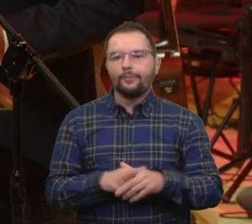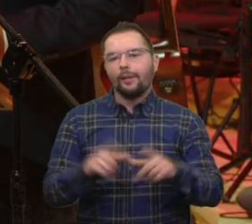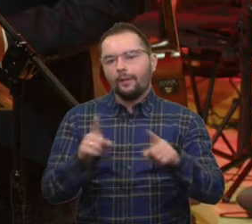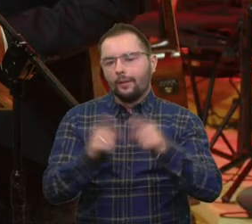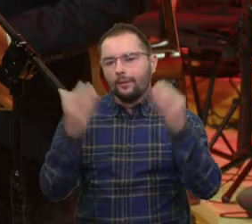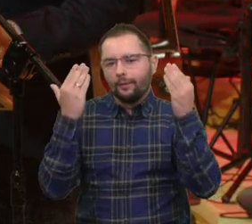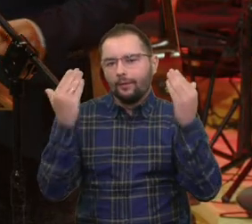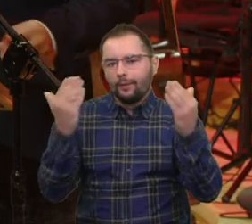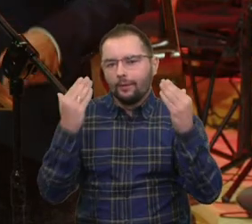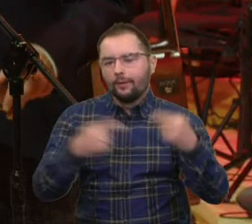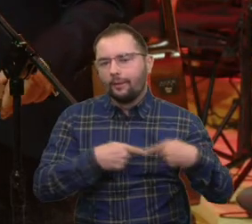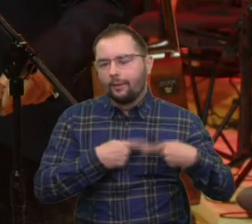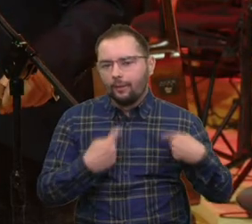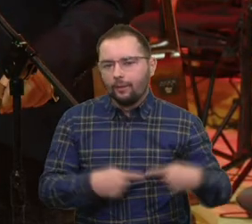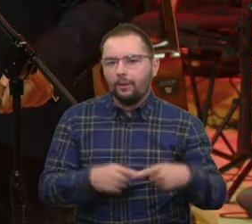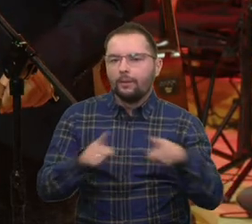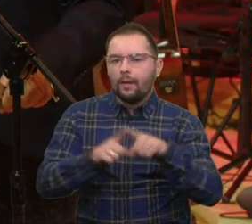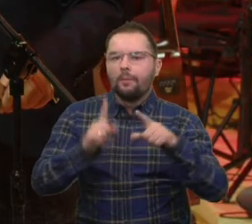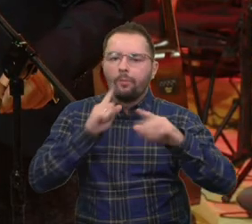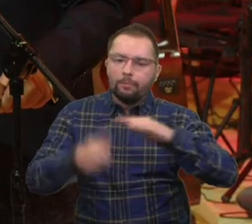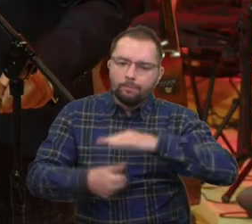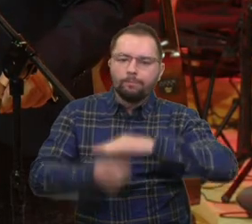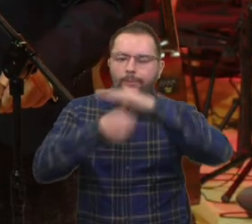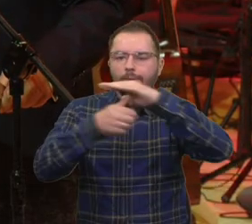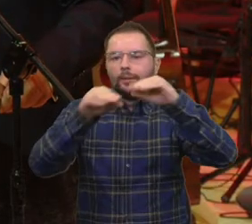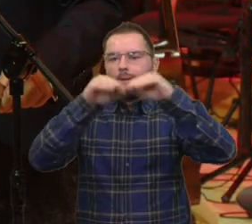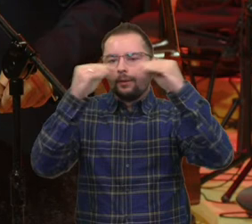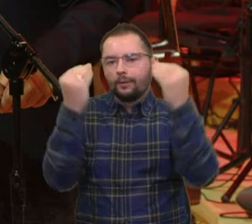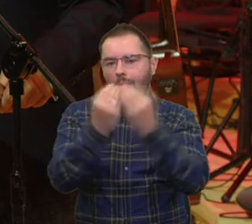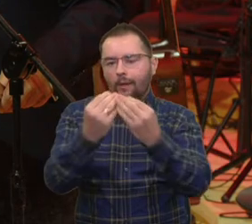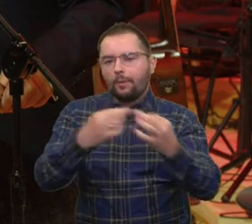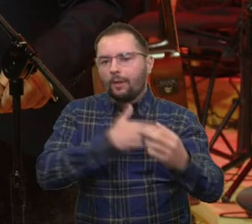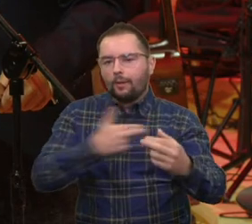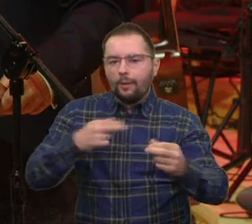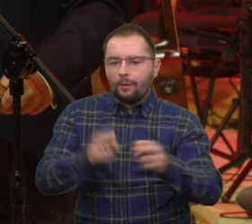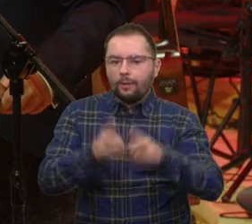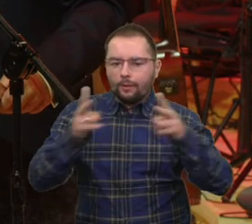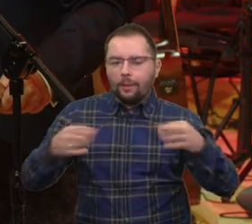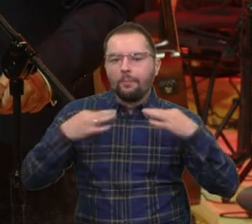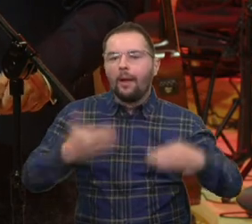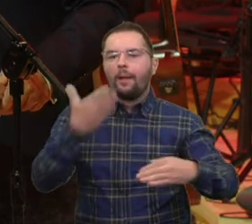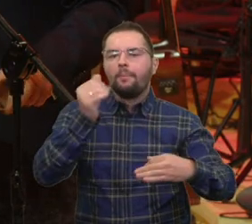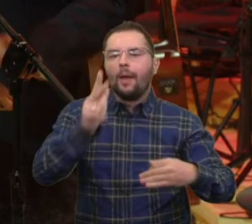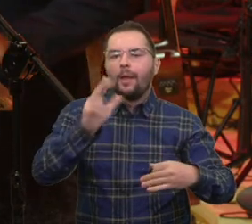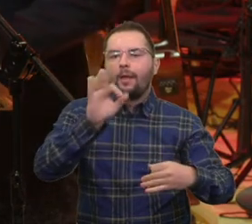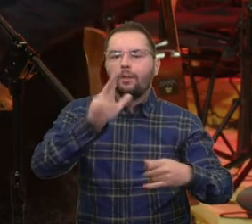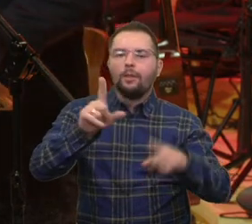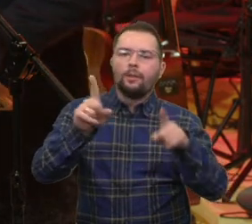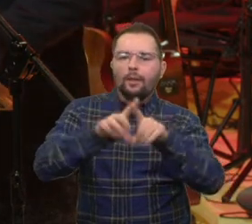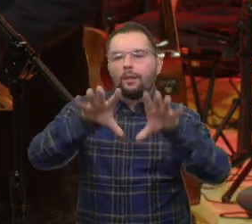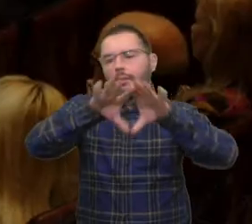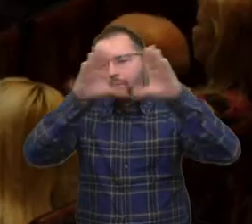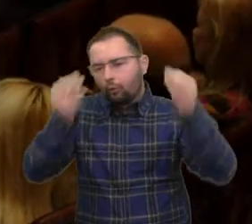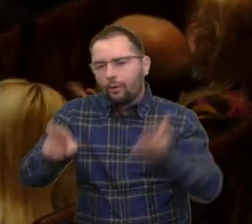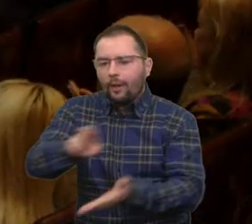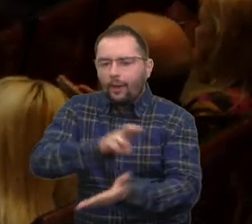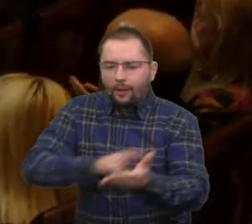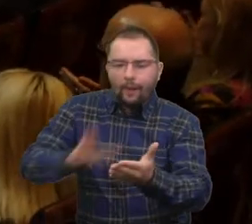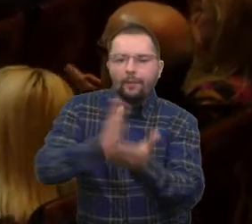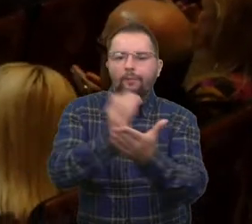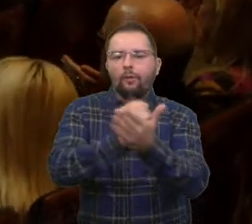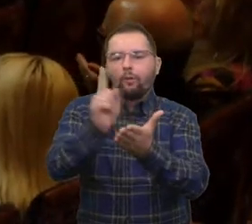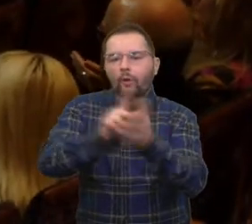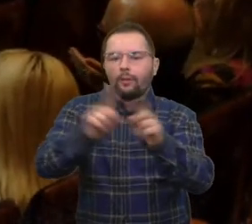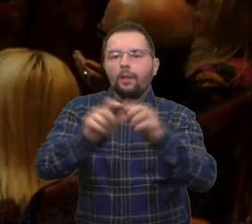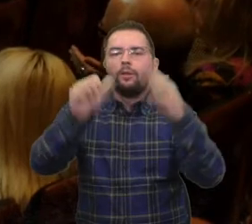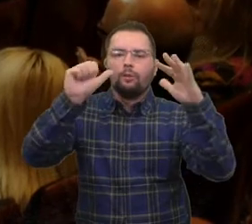Witamy serdecznie przewodniczącego Sejmiku Województwa Śląskiego szóstej kadencji, pana profesora Marka Gzika oraz wszystkich radnych Sejmiku Województwa Śląskiego